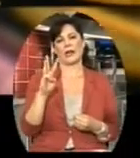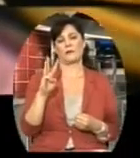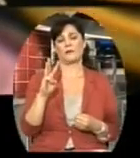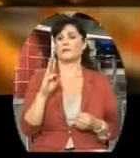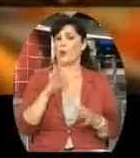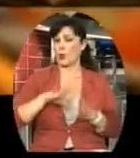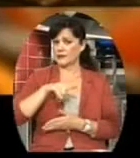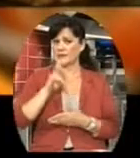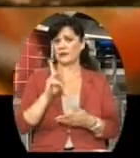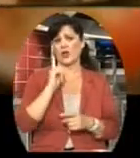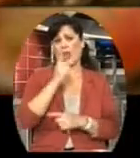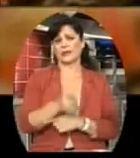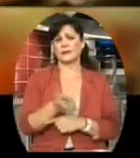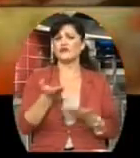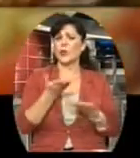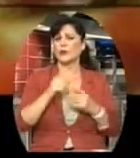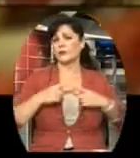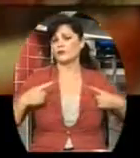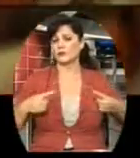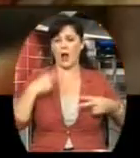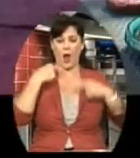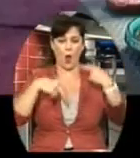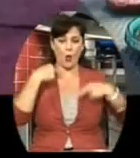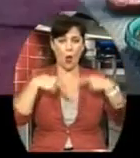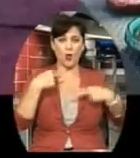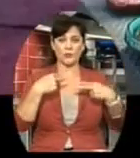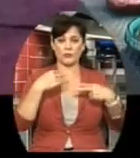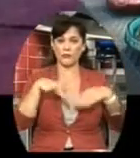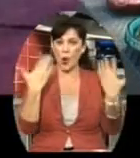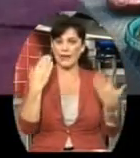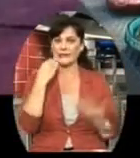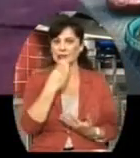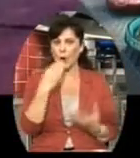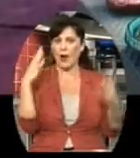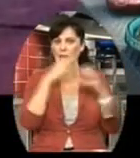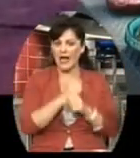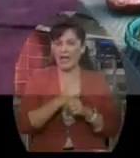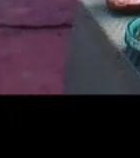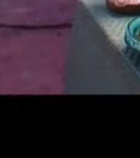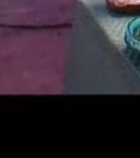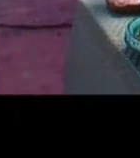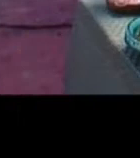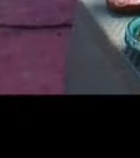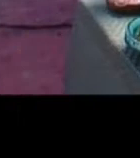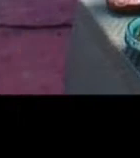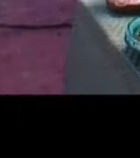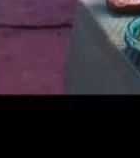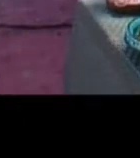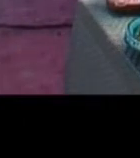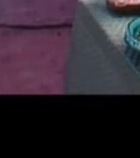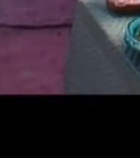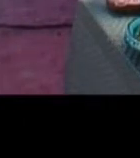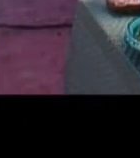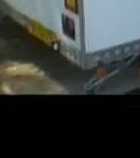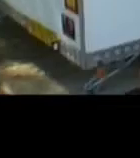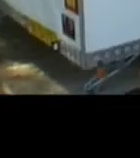להזמין שירותים לצימר, תוכל להזמין ארוחות, ארוחות בוקר, צהריים, ערב. שף. שמגיעים, מגיעות אליך